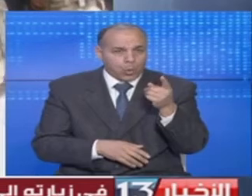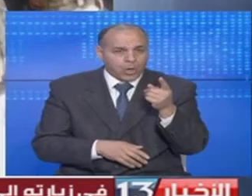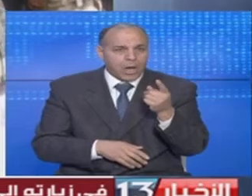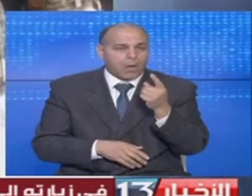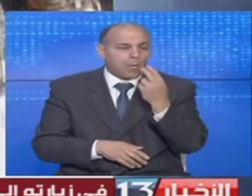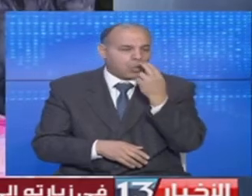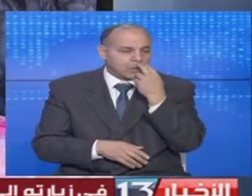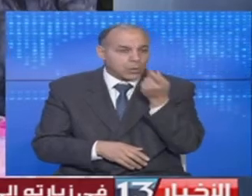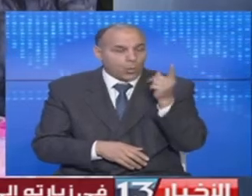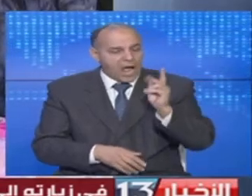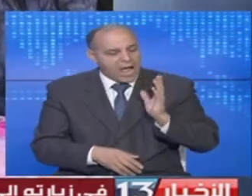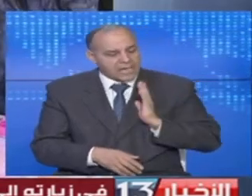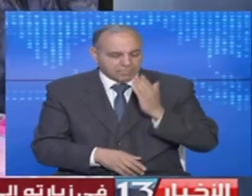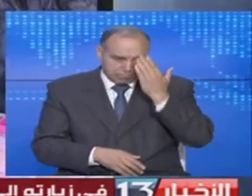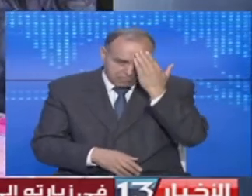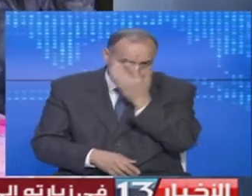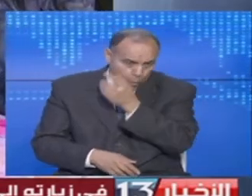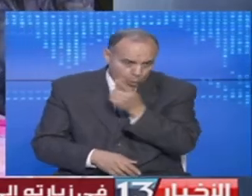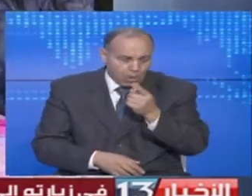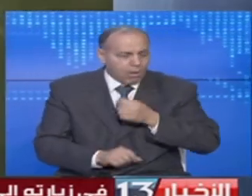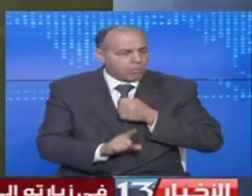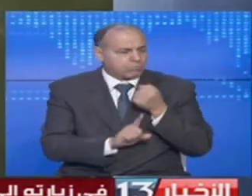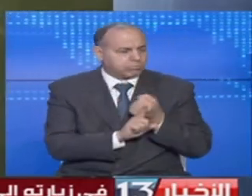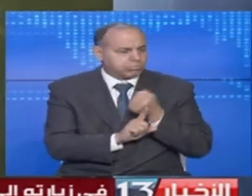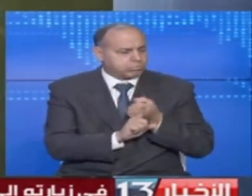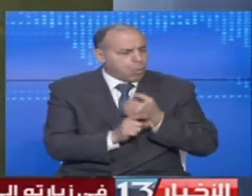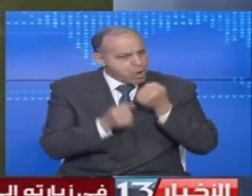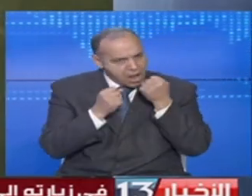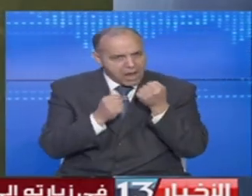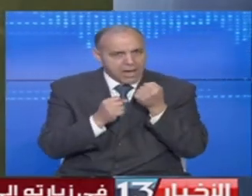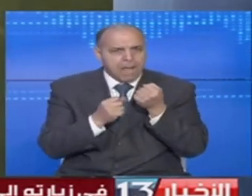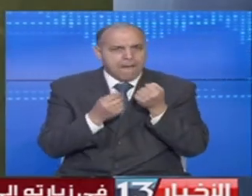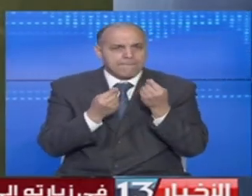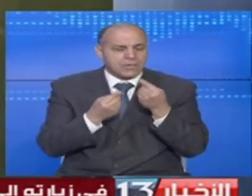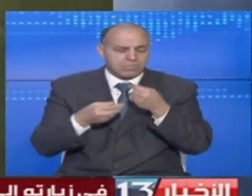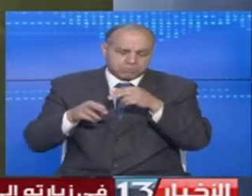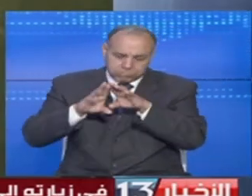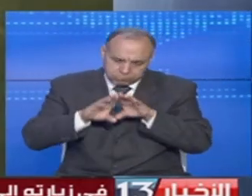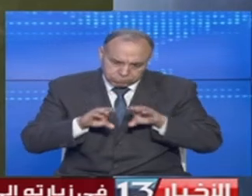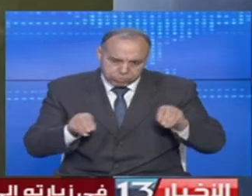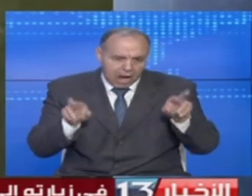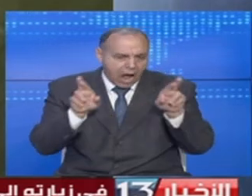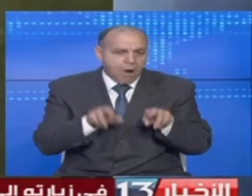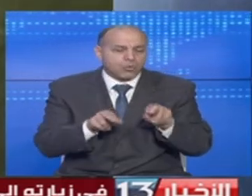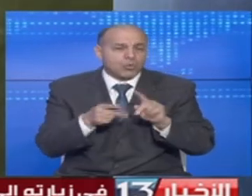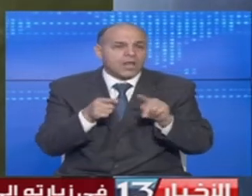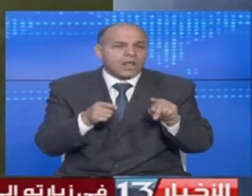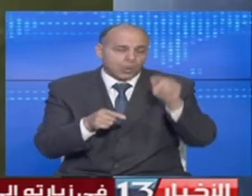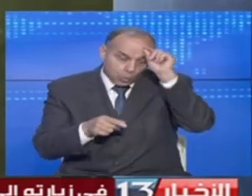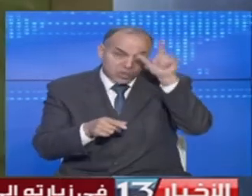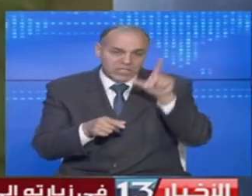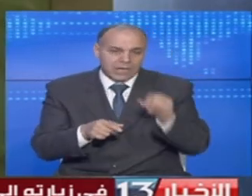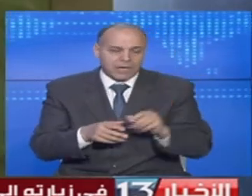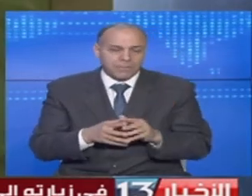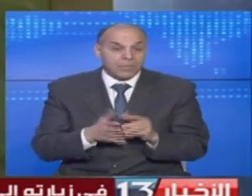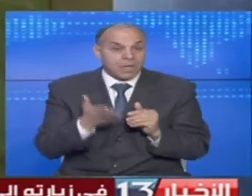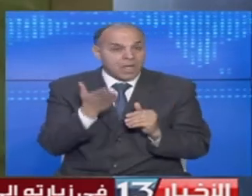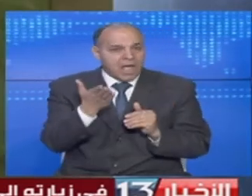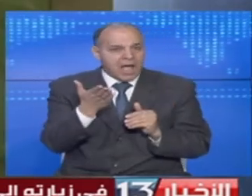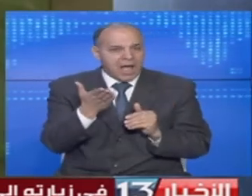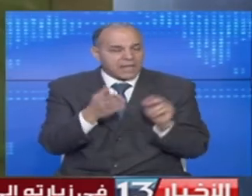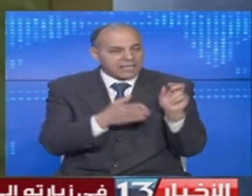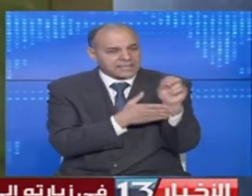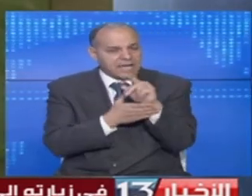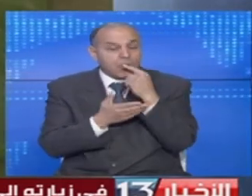المسلحة الأمنية والعسكرية لما تبذله من جهد لإعادة الأمن والاستقرار على كامل الجمهورية. وتأتي